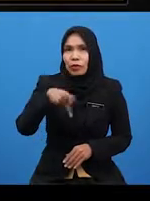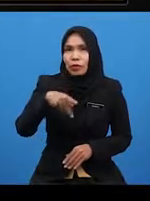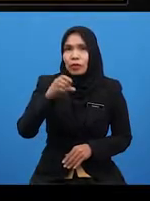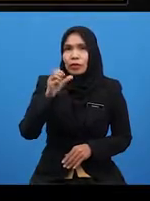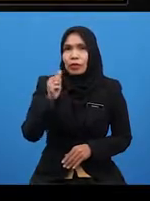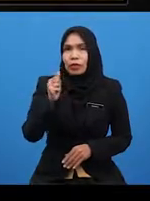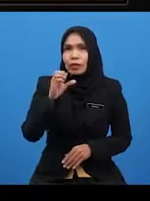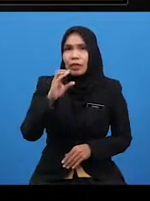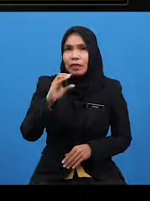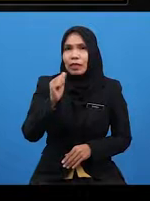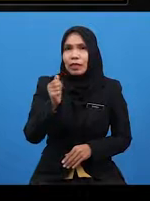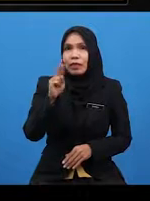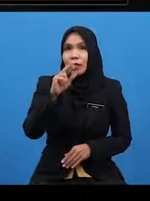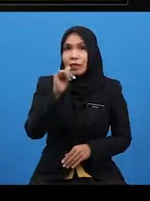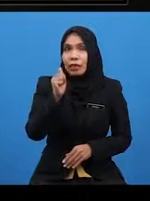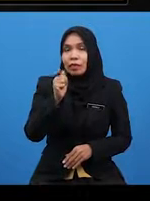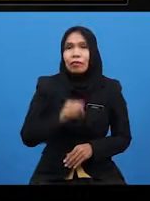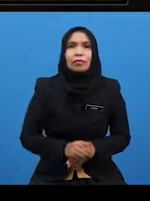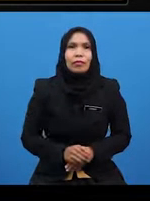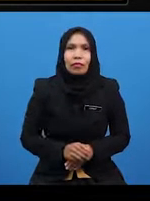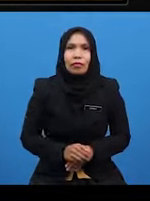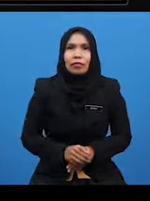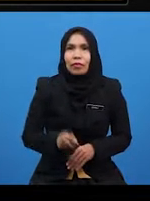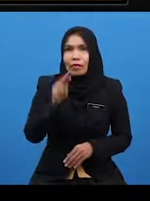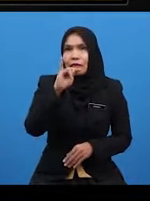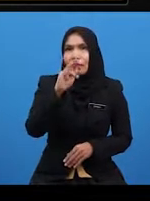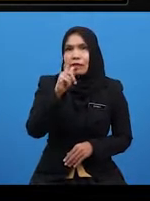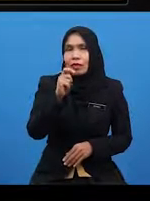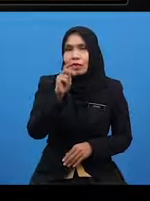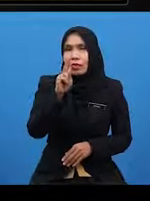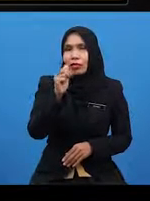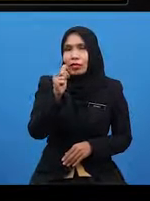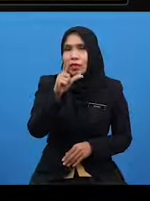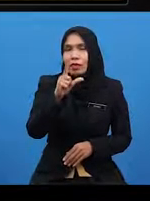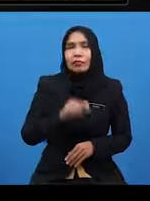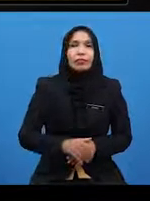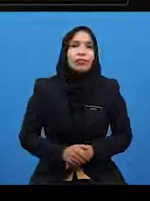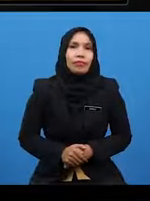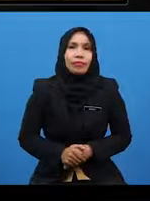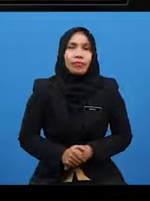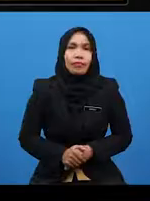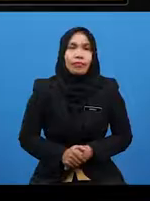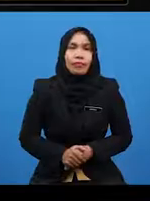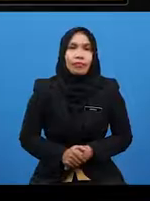Misalnya, patung-patung orang asli iaitu kaum Jahud di Pahang dan Mahmeri di Selangor.